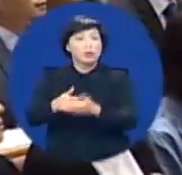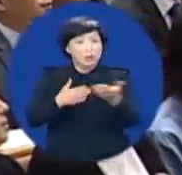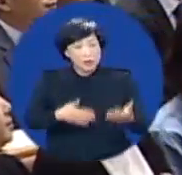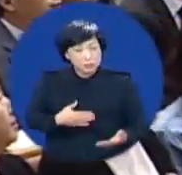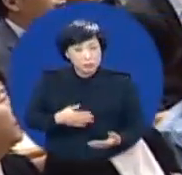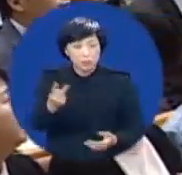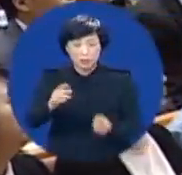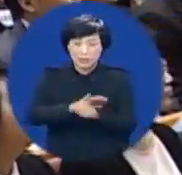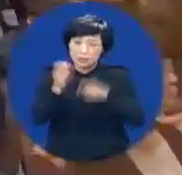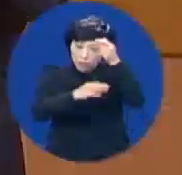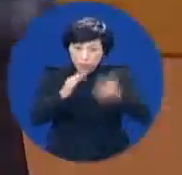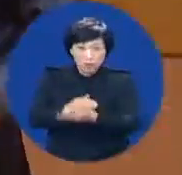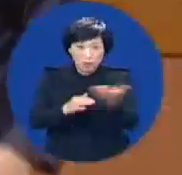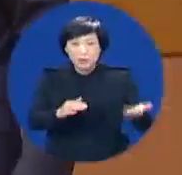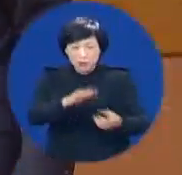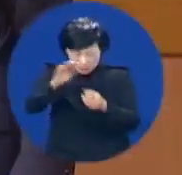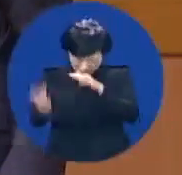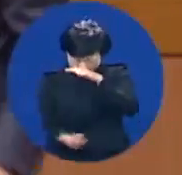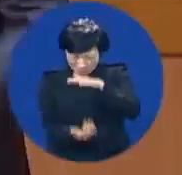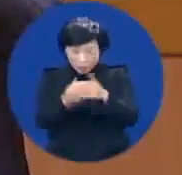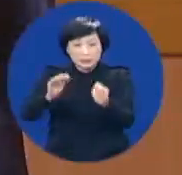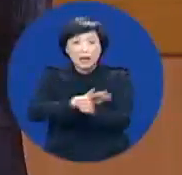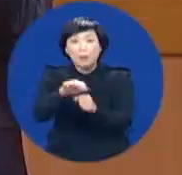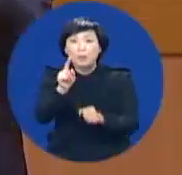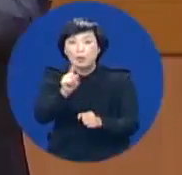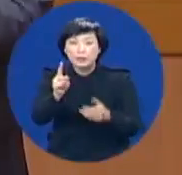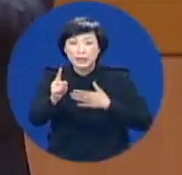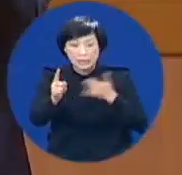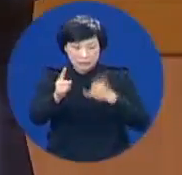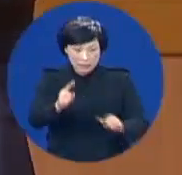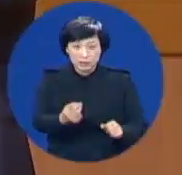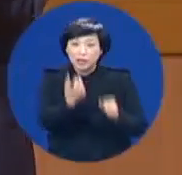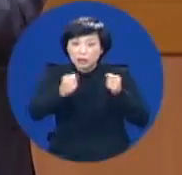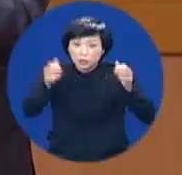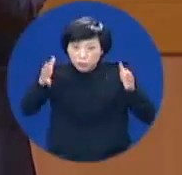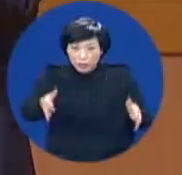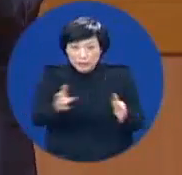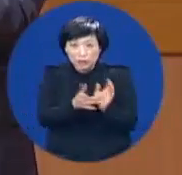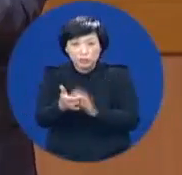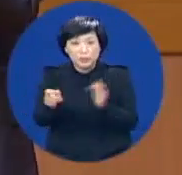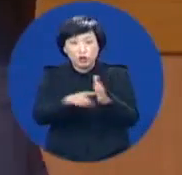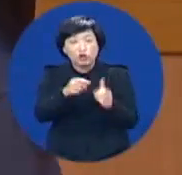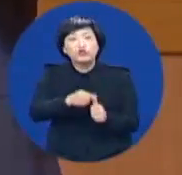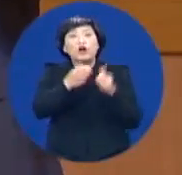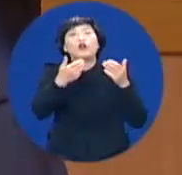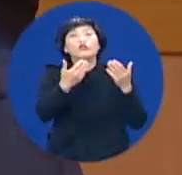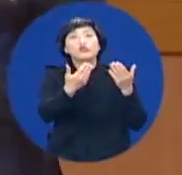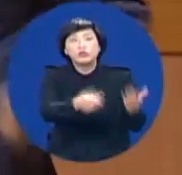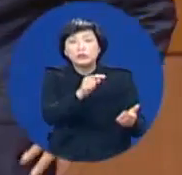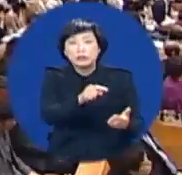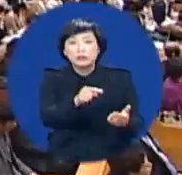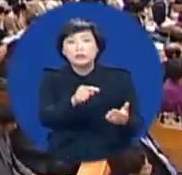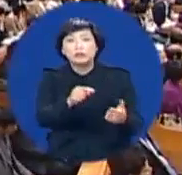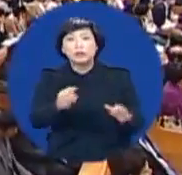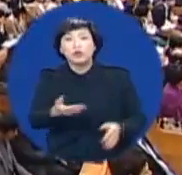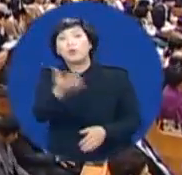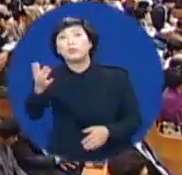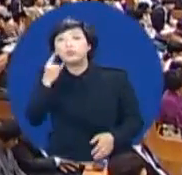사랑하는 성도들이요, 최고의 사랑은 내 자식이 이 땅에 사는 동안 예수 믿고 구원받게 만들고 가셔야